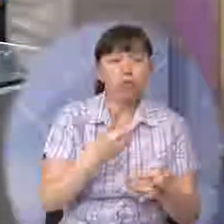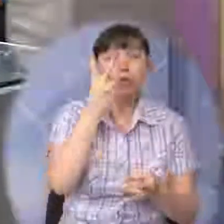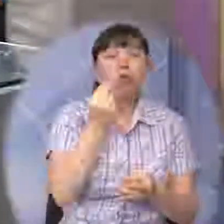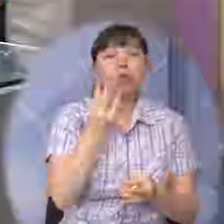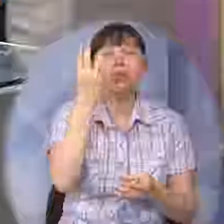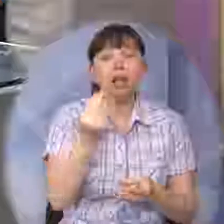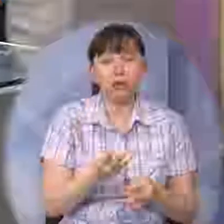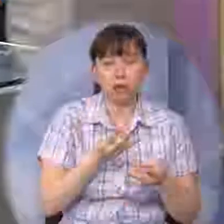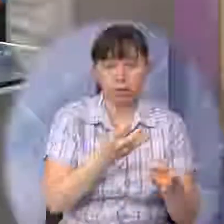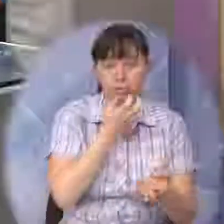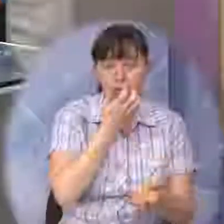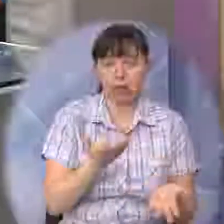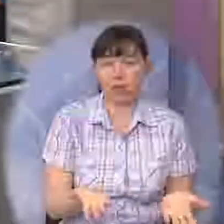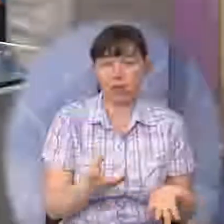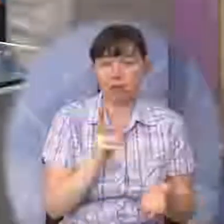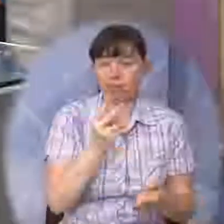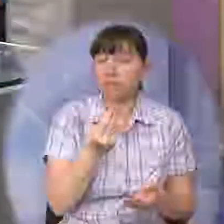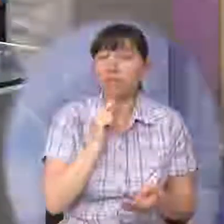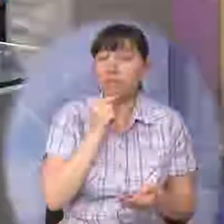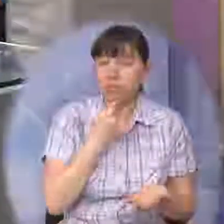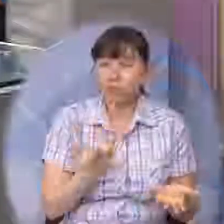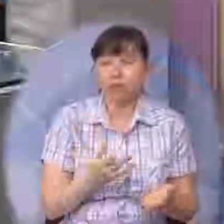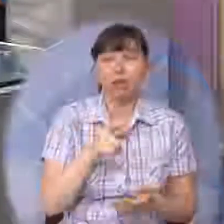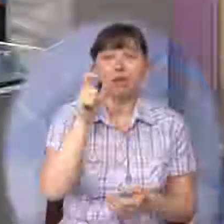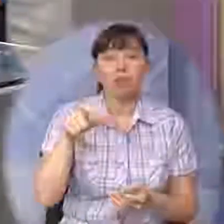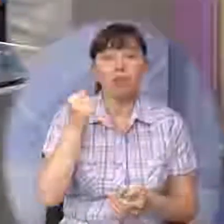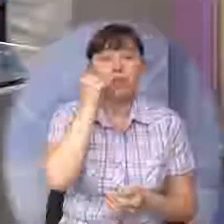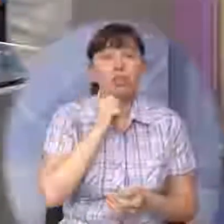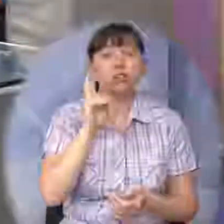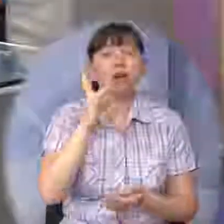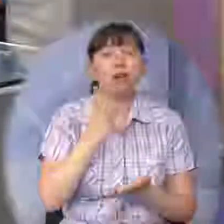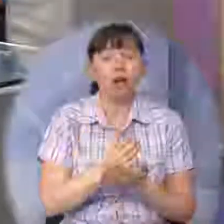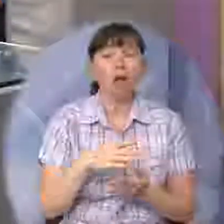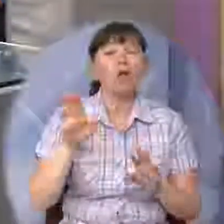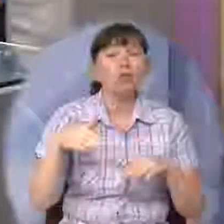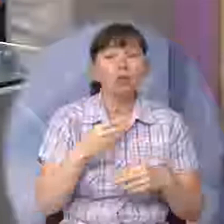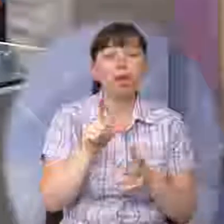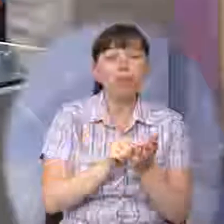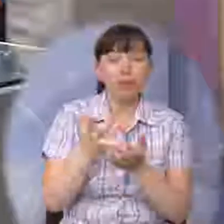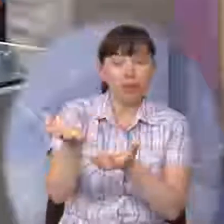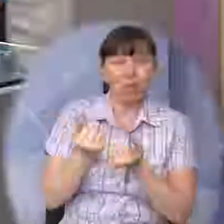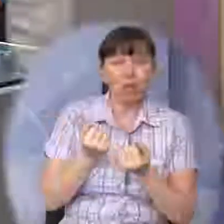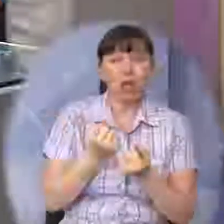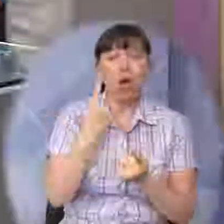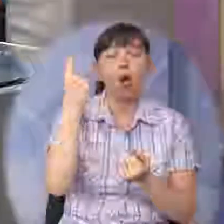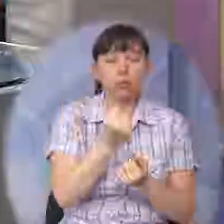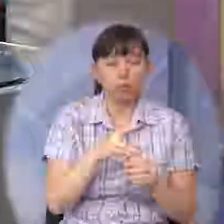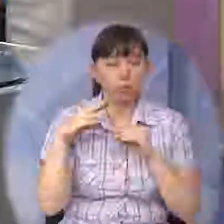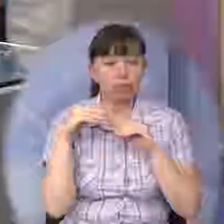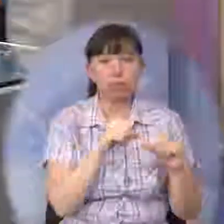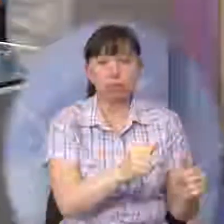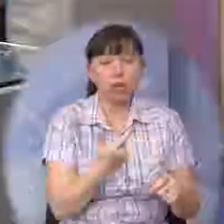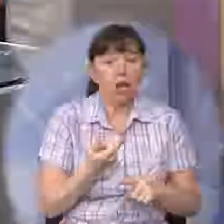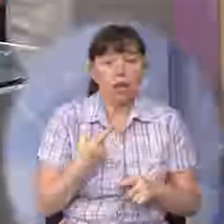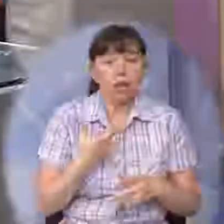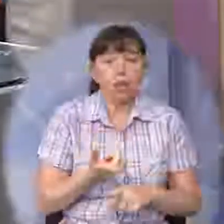în 2-3 zile. Vârstnici care, după ce primesc pensia, practic într-o săptămână, două, nu mai